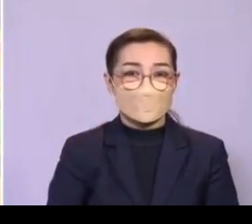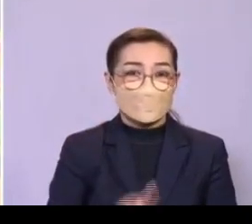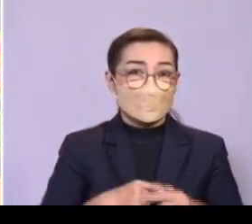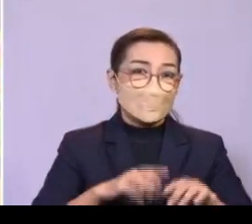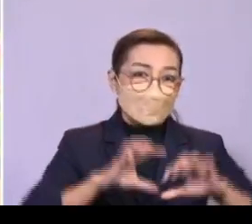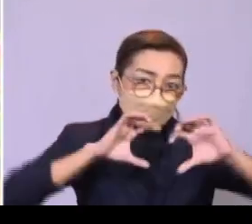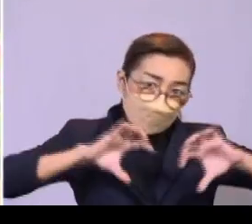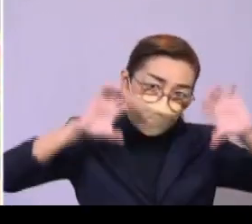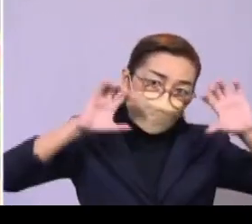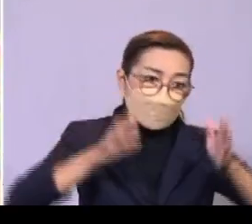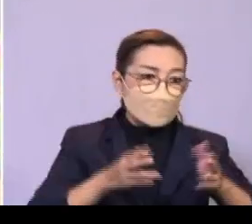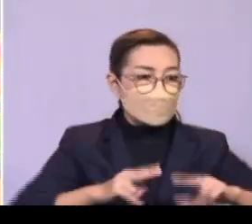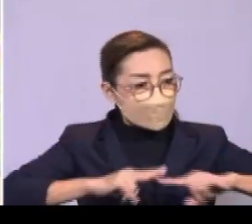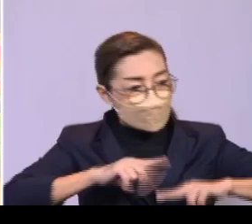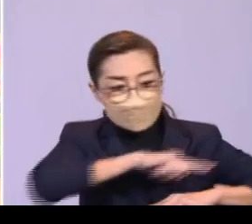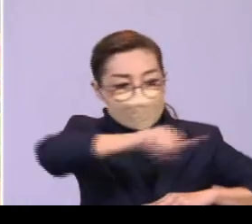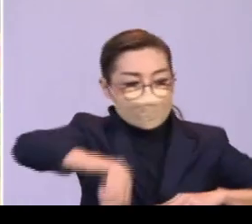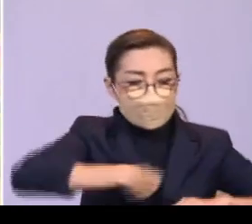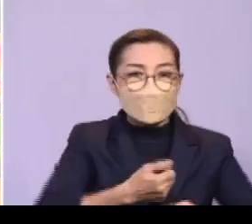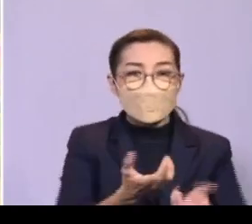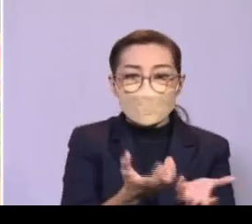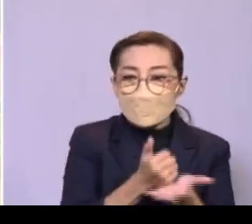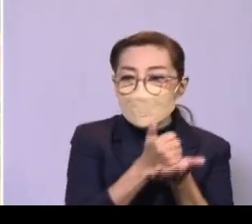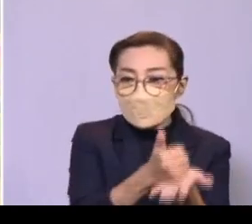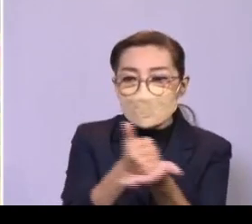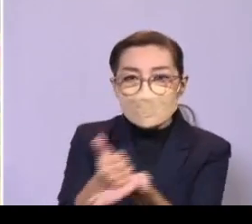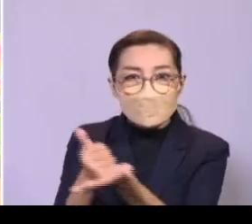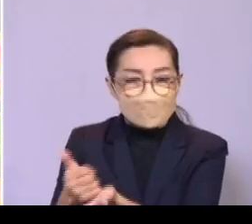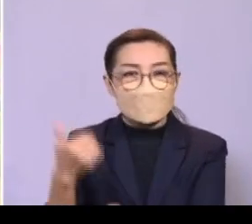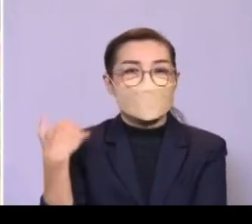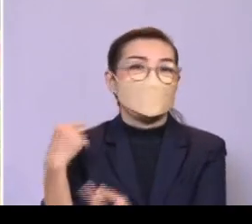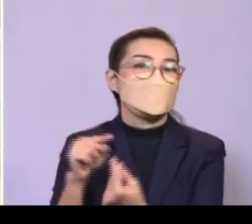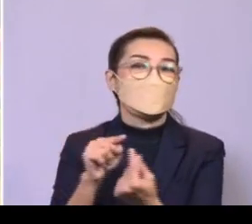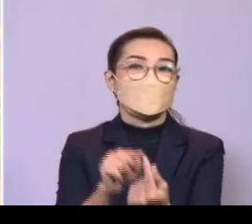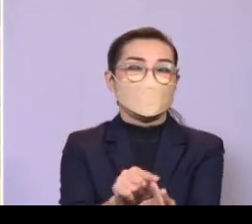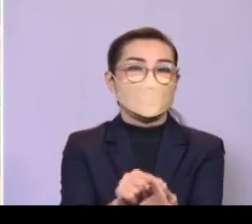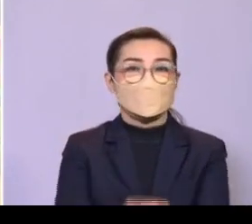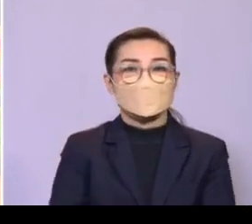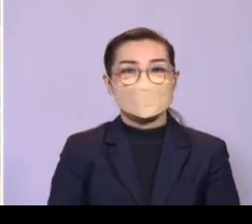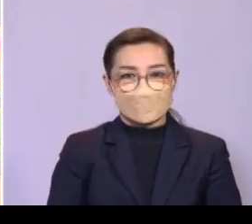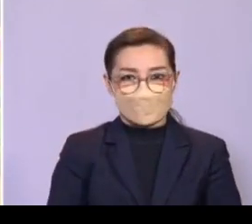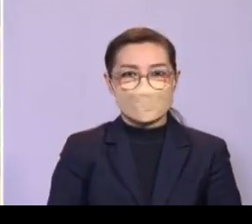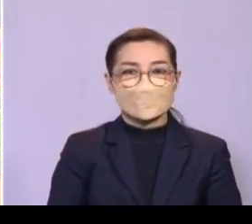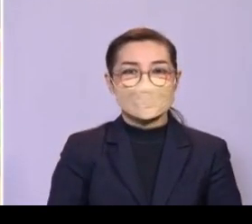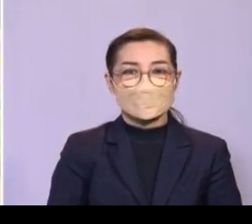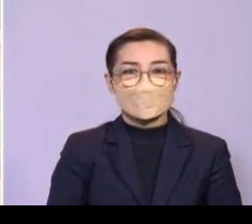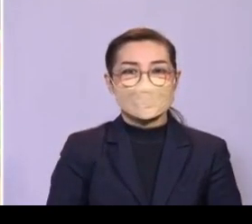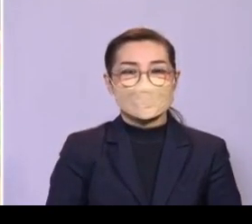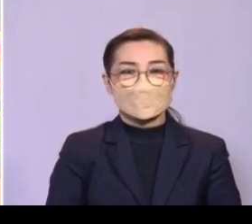ภาคส่วนต่างๆก็ทยอยเข้าพื้นที่หนองบัวลำพูอย่างต่อเนื่องครับคุณสุตาคุณธีรวัฒน์ครับ